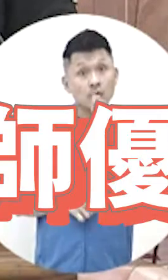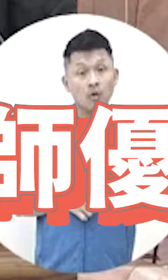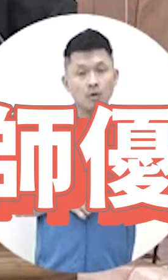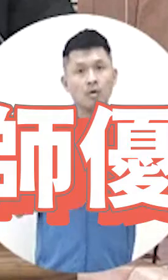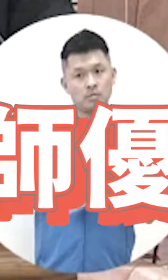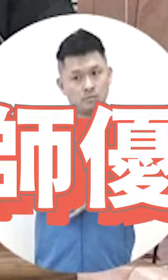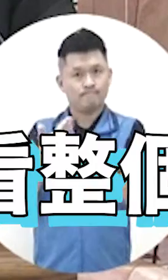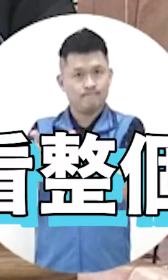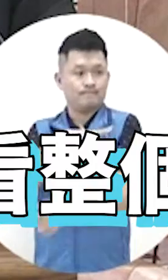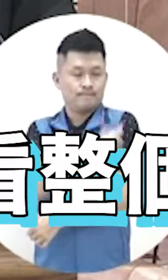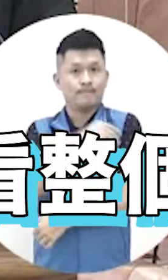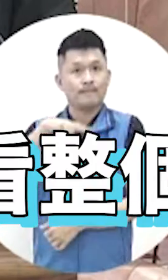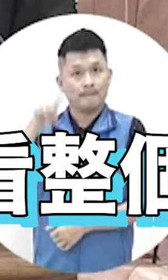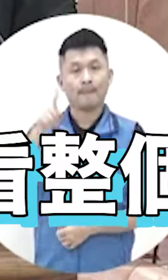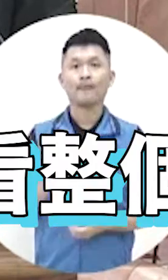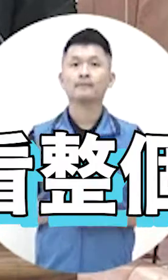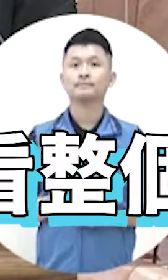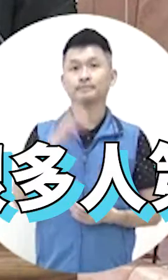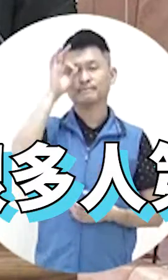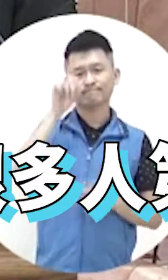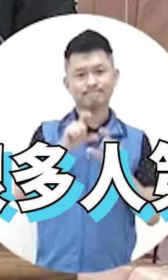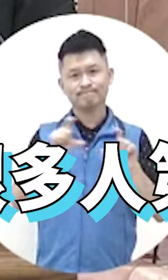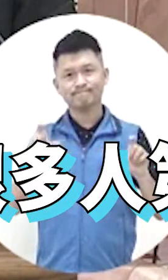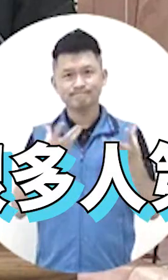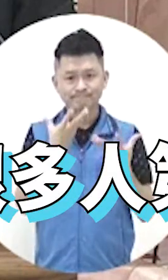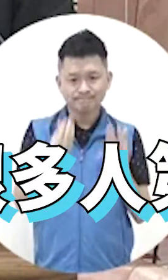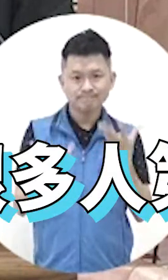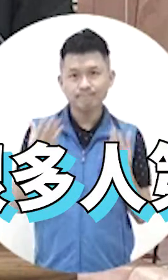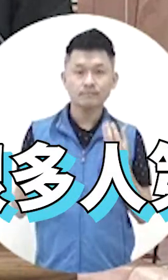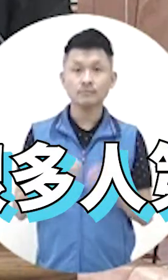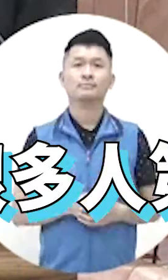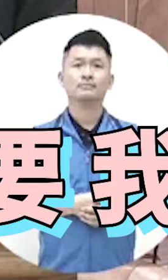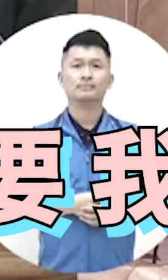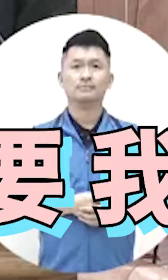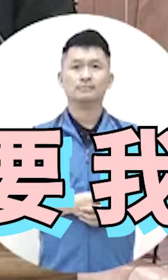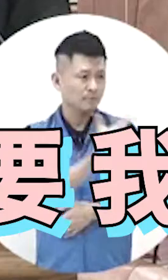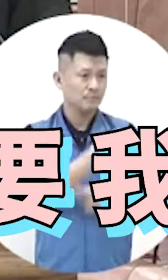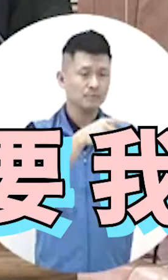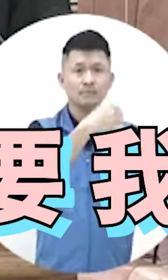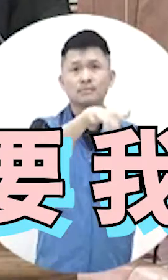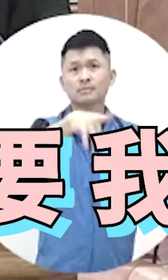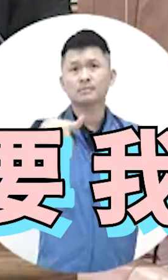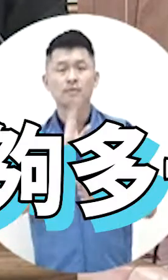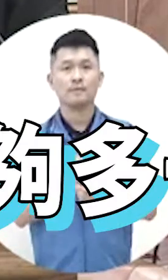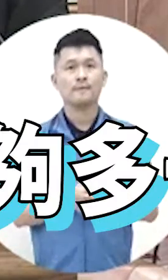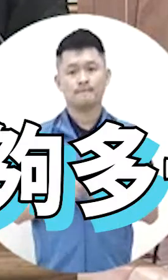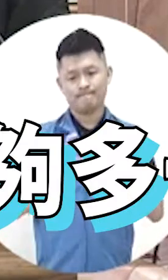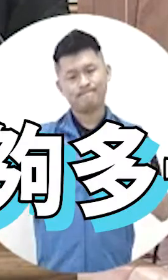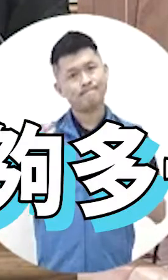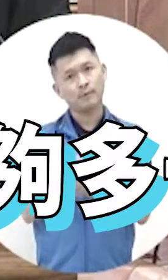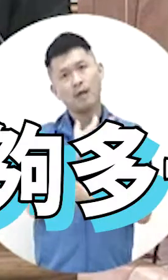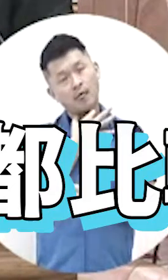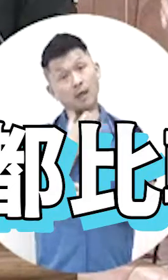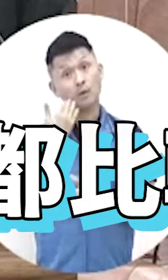师优先来施打。不过这也要看整个疫苗的分布，因为事实上有很多人第一剂也没打到。其实最重要，我一直想说，若疫苗能够